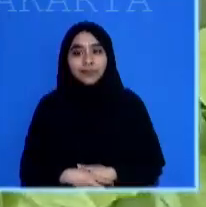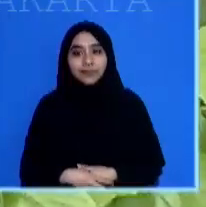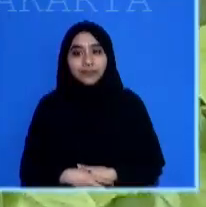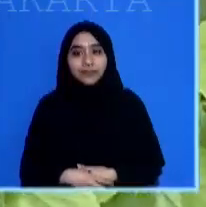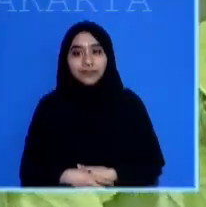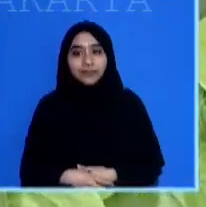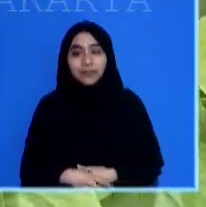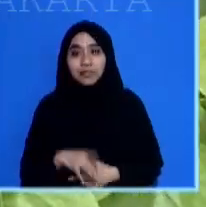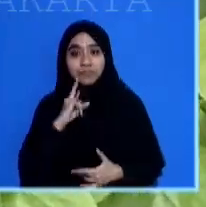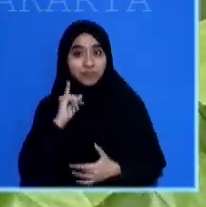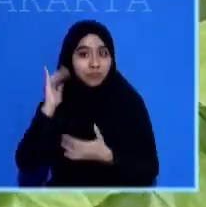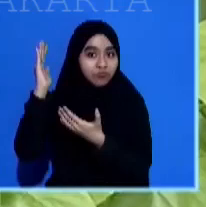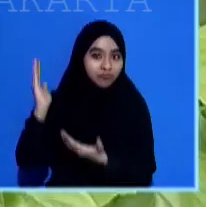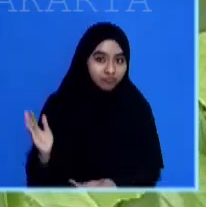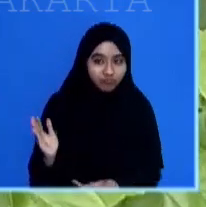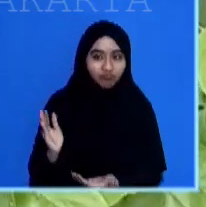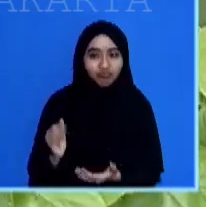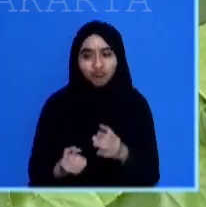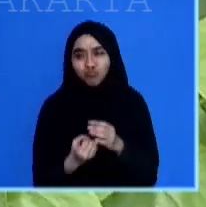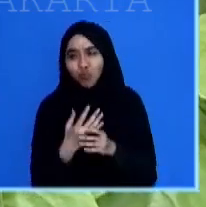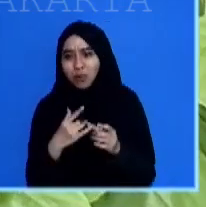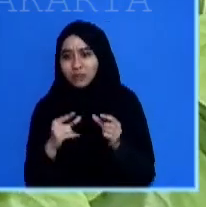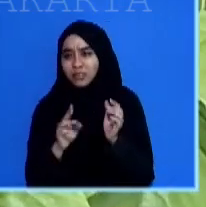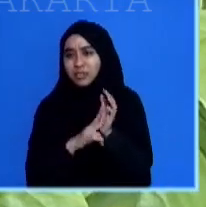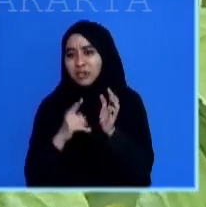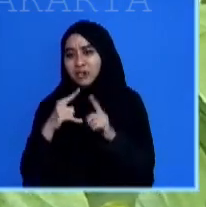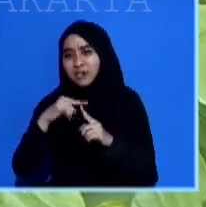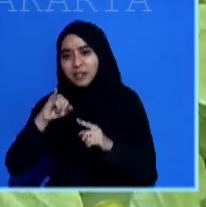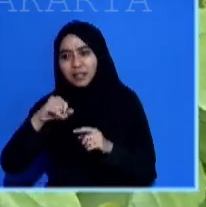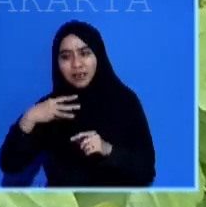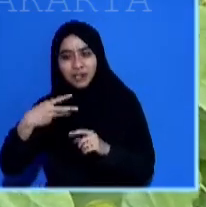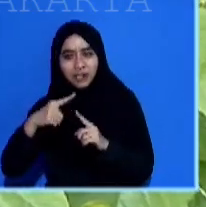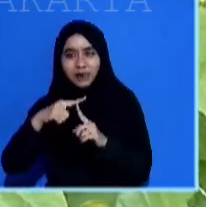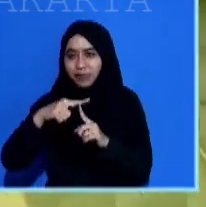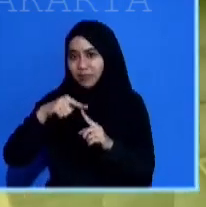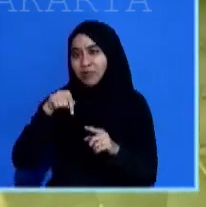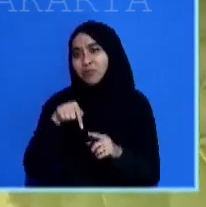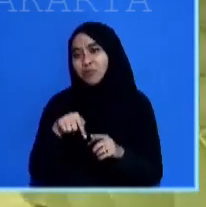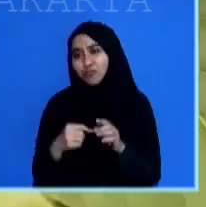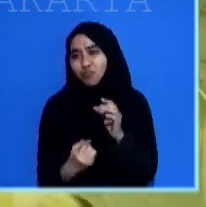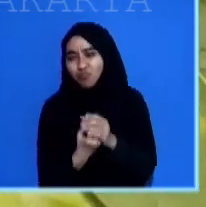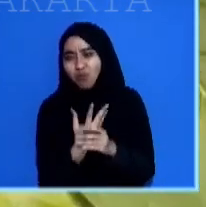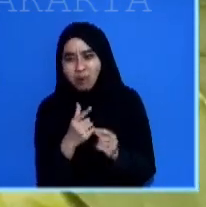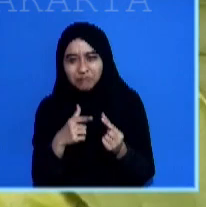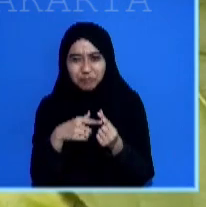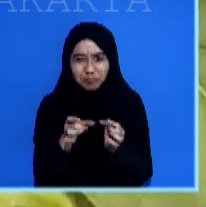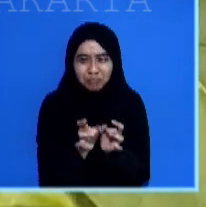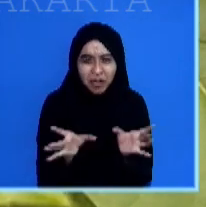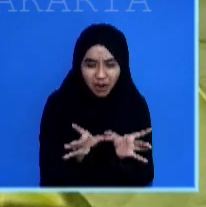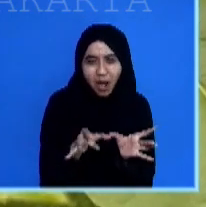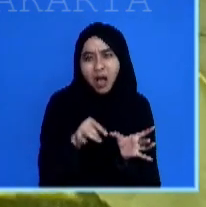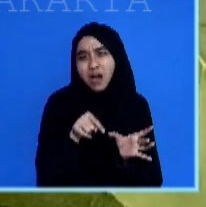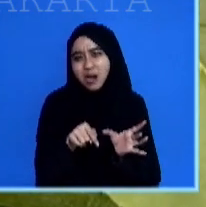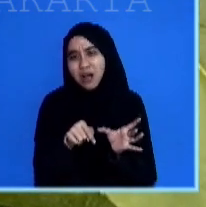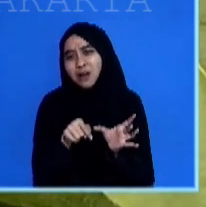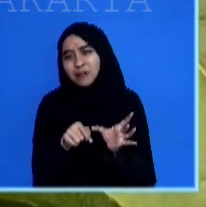Kados mekaten menika wujudipun tanaman sentiat. Wohipun pancen ketinggal nyeleneh. Sentiat ingkang asring dipun sebat